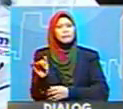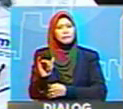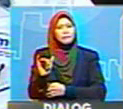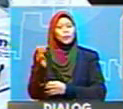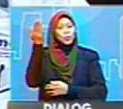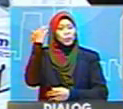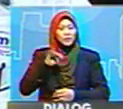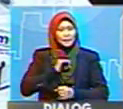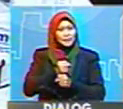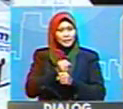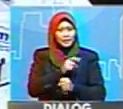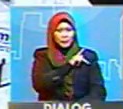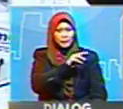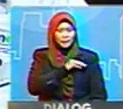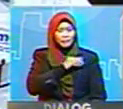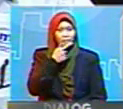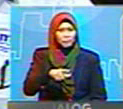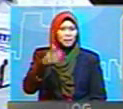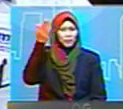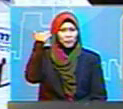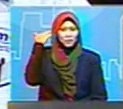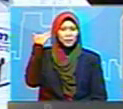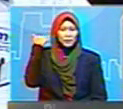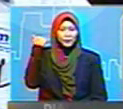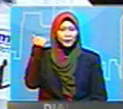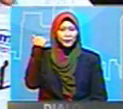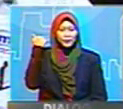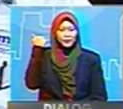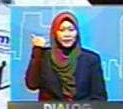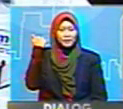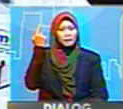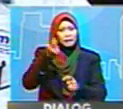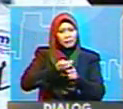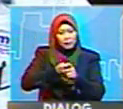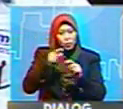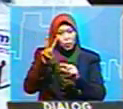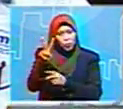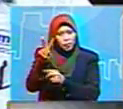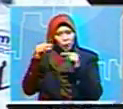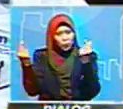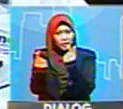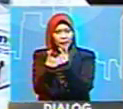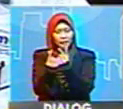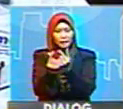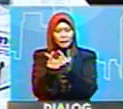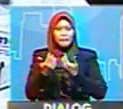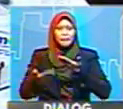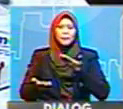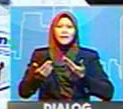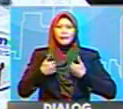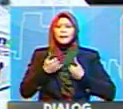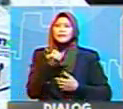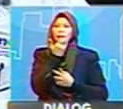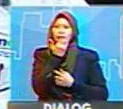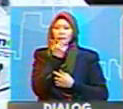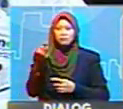Kementerian lama dulu setiap apail golongan ini akan menyalahkan